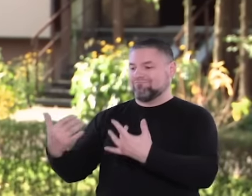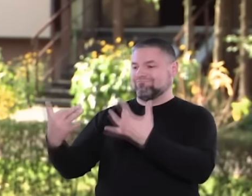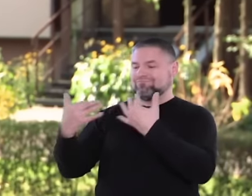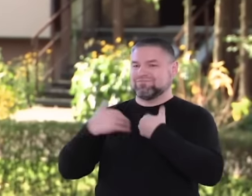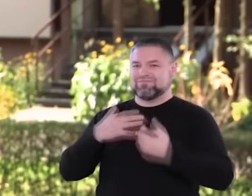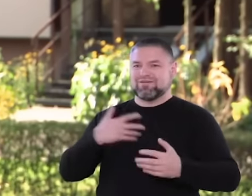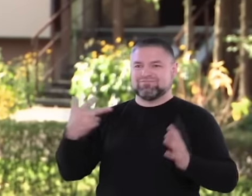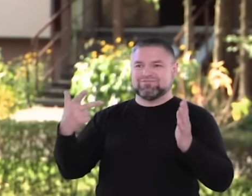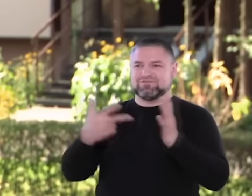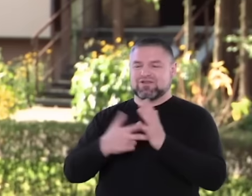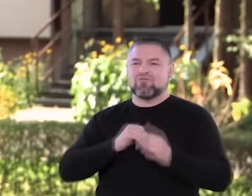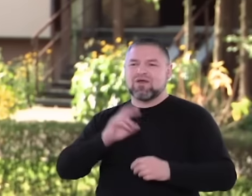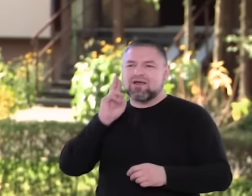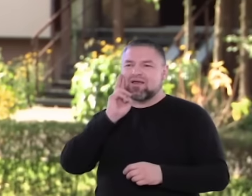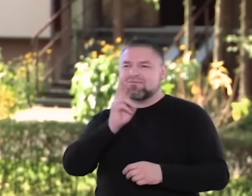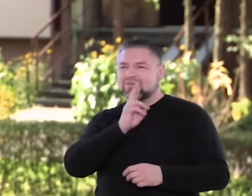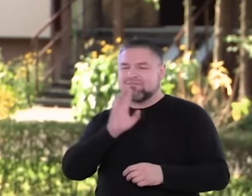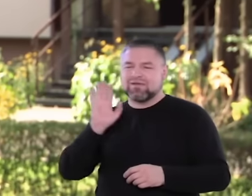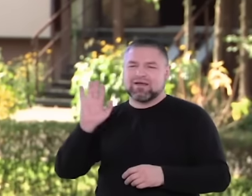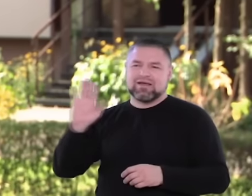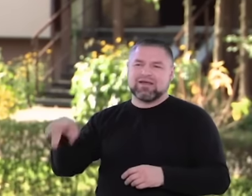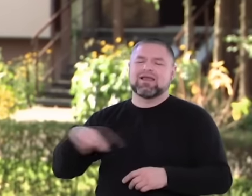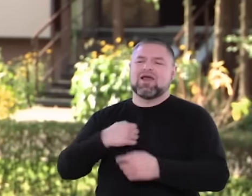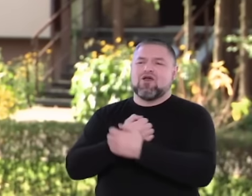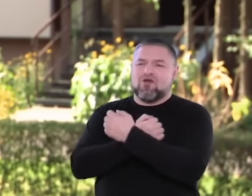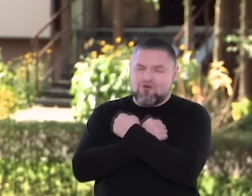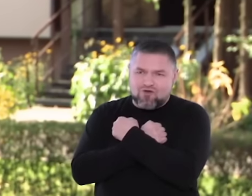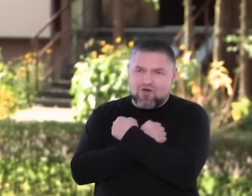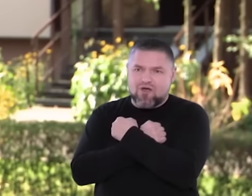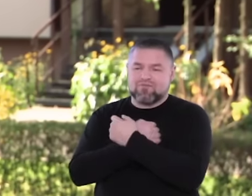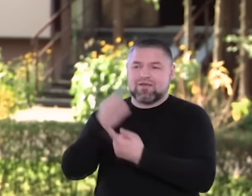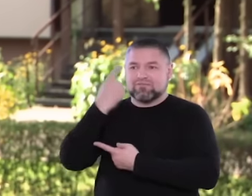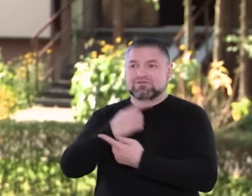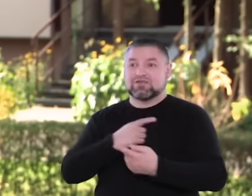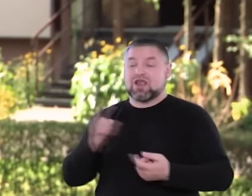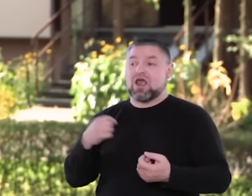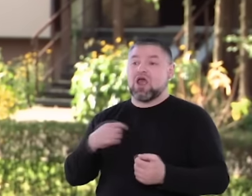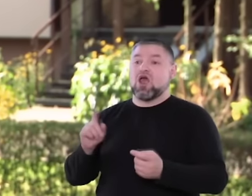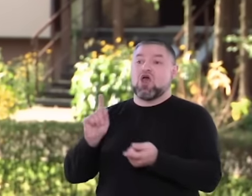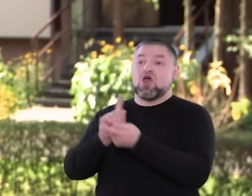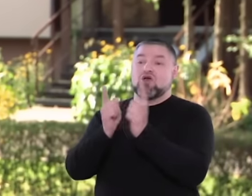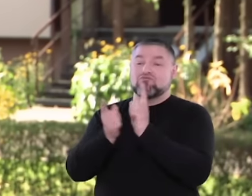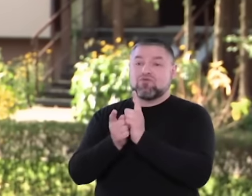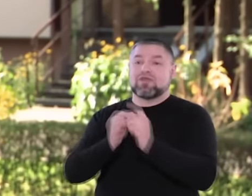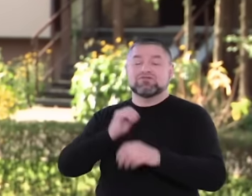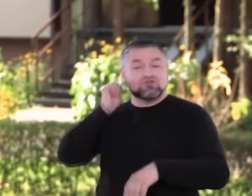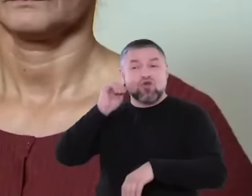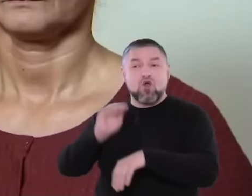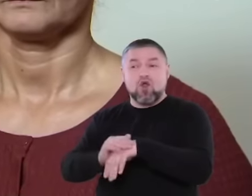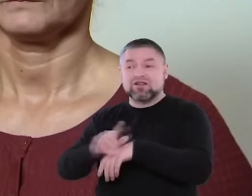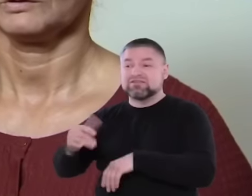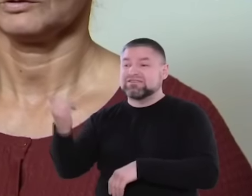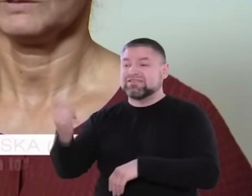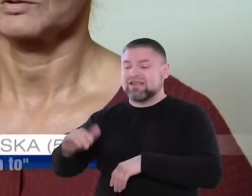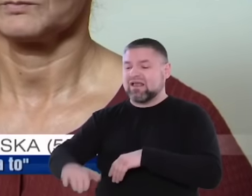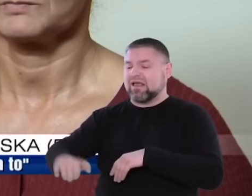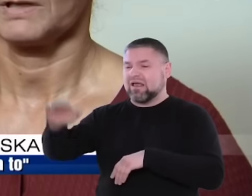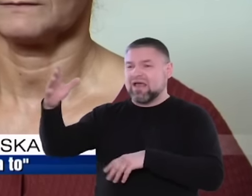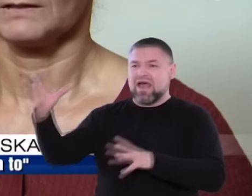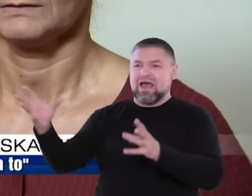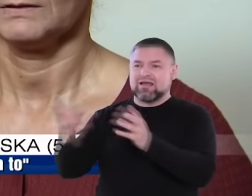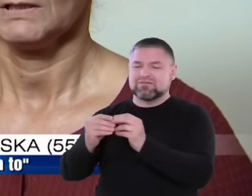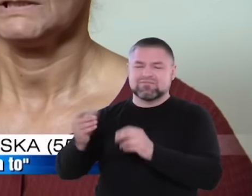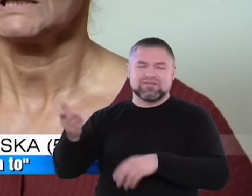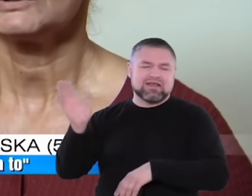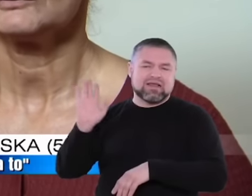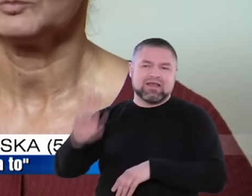Śmieszna jest to moja mama. Kocham ją, ale jeżeli myśli, że będę się spotykał z jakąś koleżanką z dzieciństwa, to się myli. To nie może być